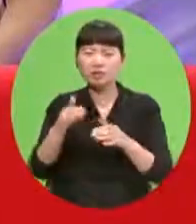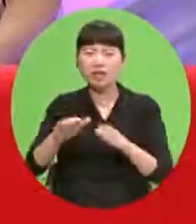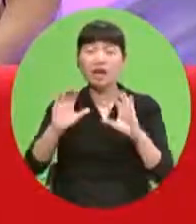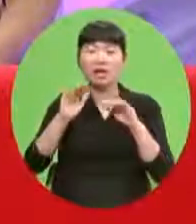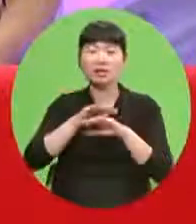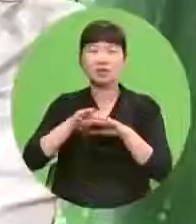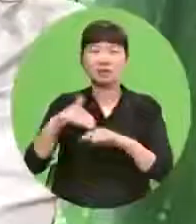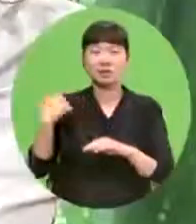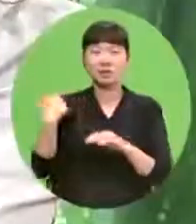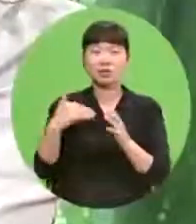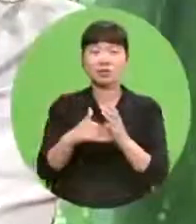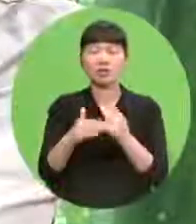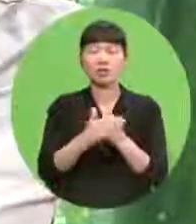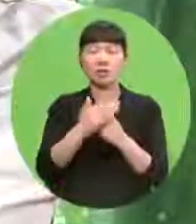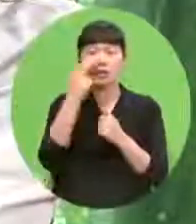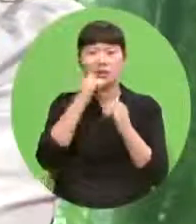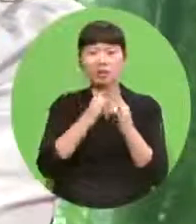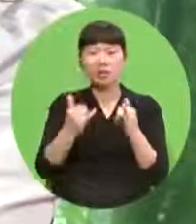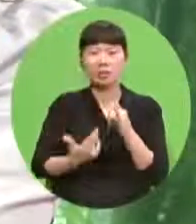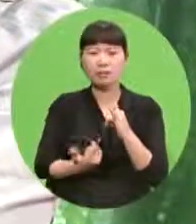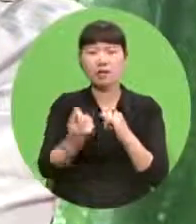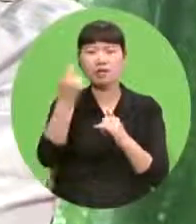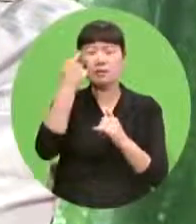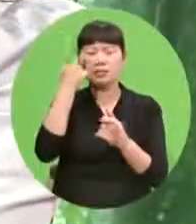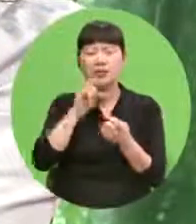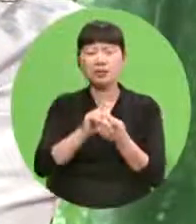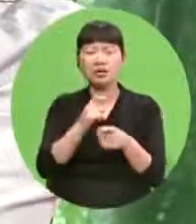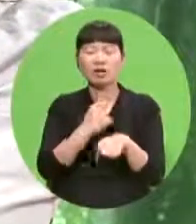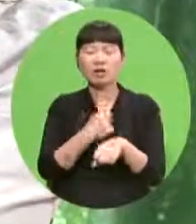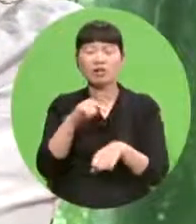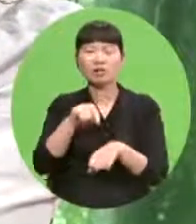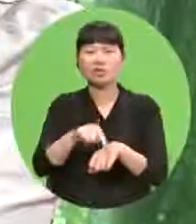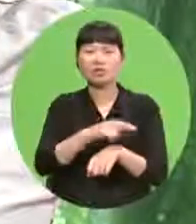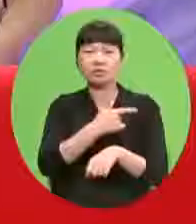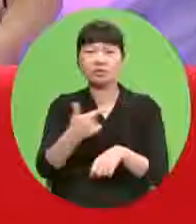모릅니다. 그래서 그걸 보호자들이 빨리 조기에 발견해 주는 것이 굉장히 중요합니다.